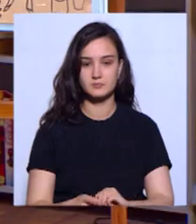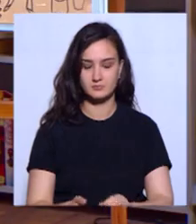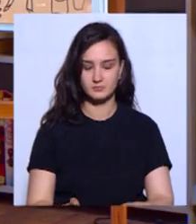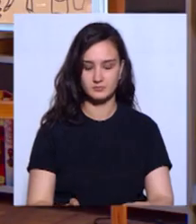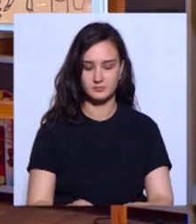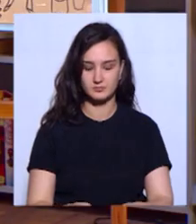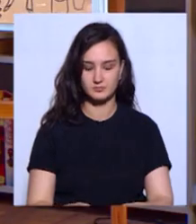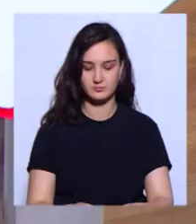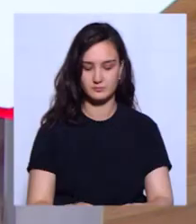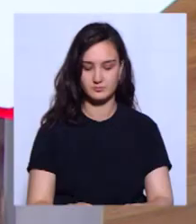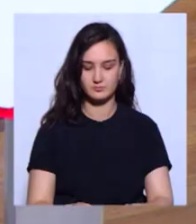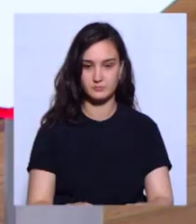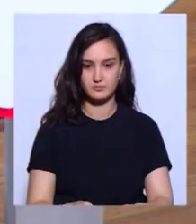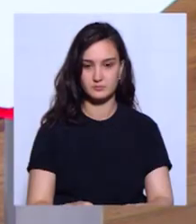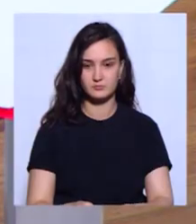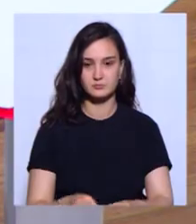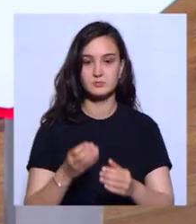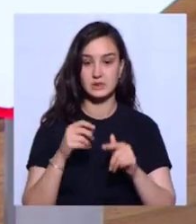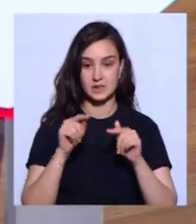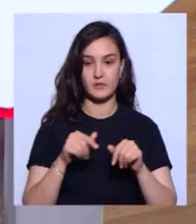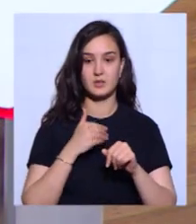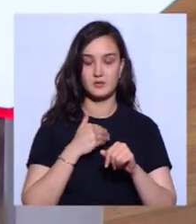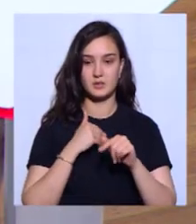კიდევ აქ გვენდა.